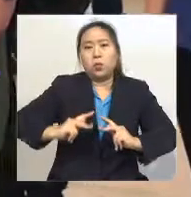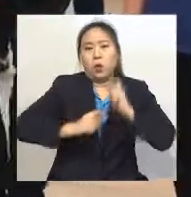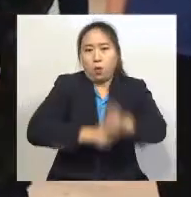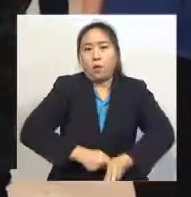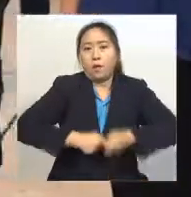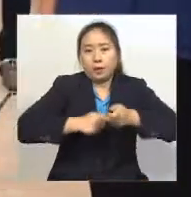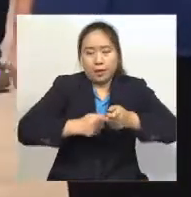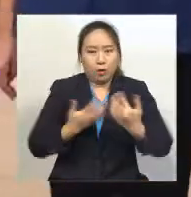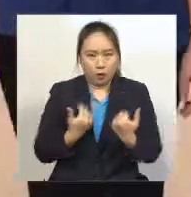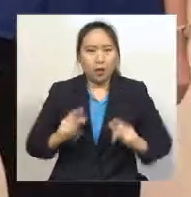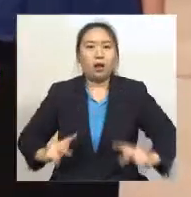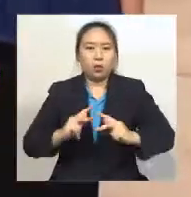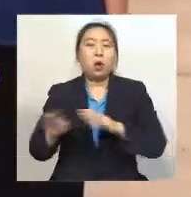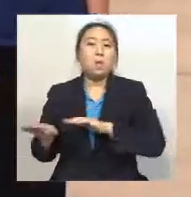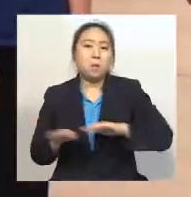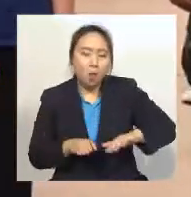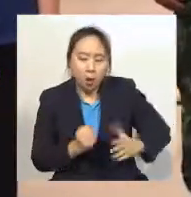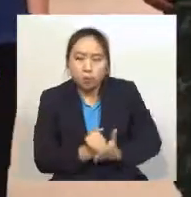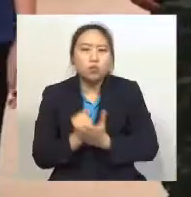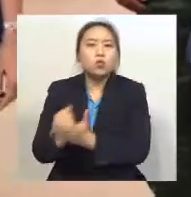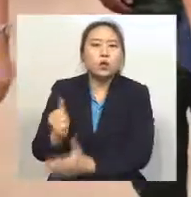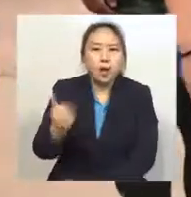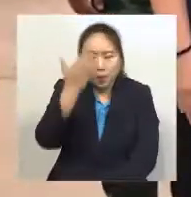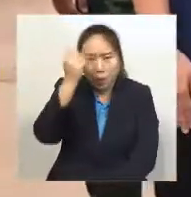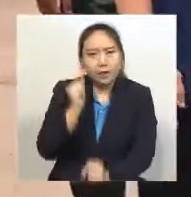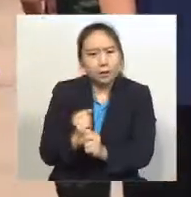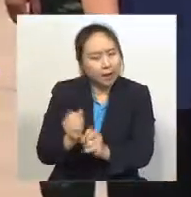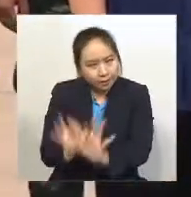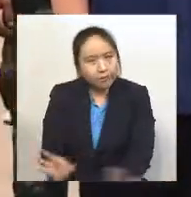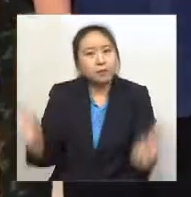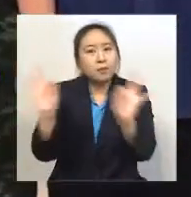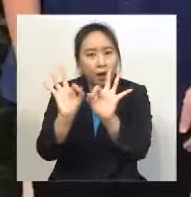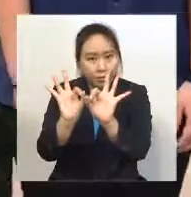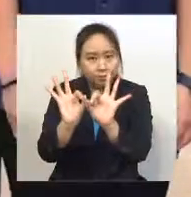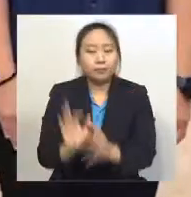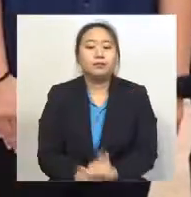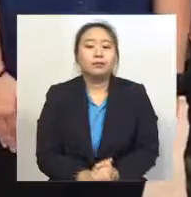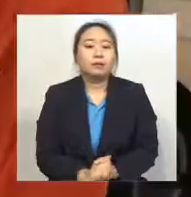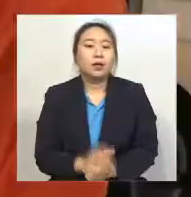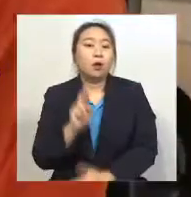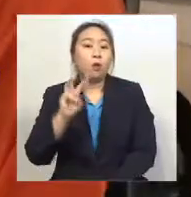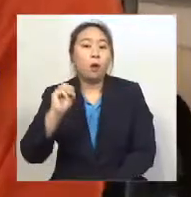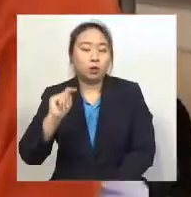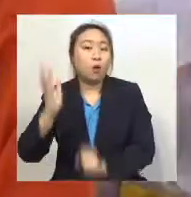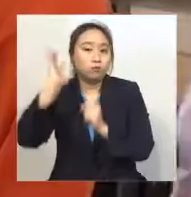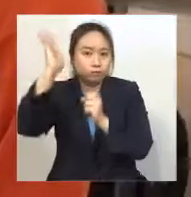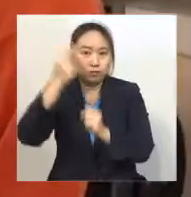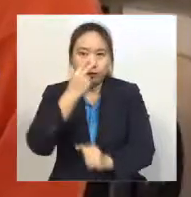หกรณ์ซึ่งทางกระทรวงก็พร้อมที่จะสนับสนุนเนื่องจากว่าเป็นภารกิจที่สำคัญนะครับลองไปฟังเสียงของท่านรัฐมนตรี